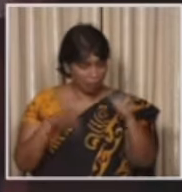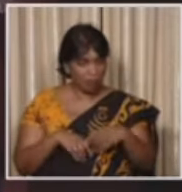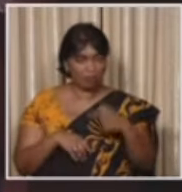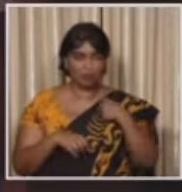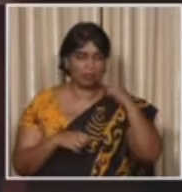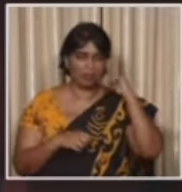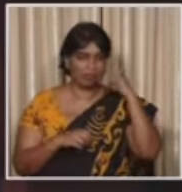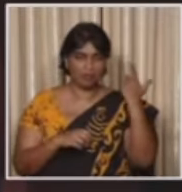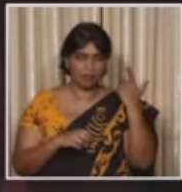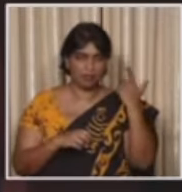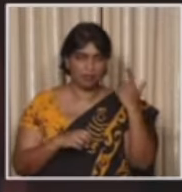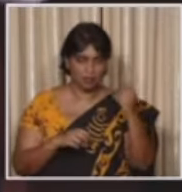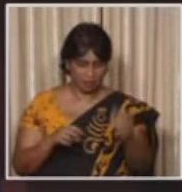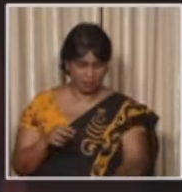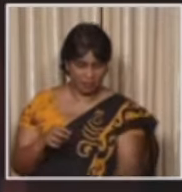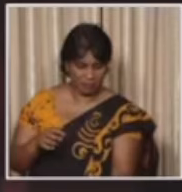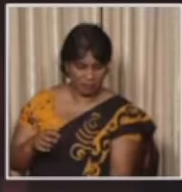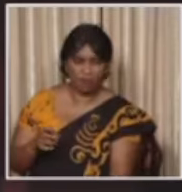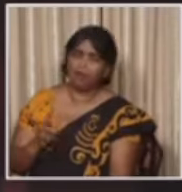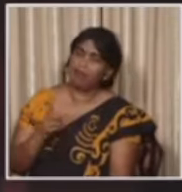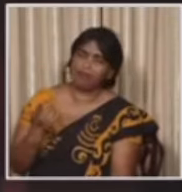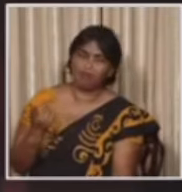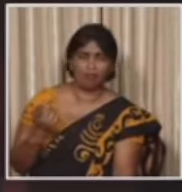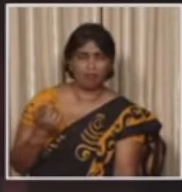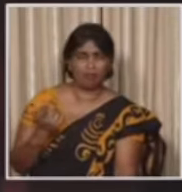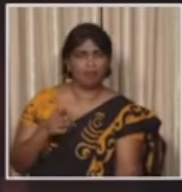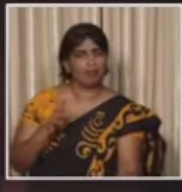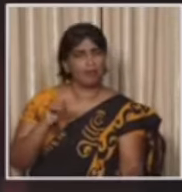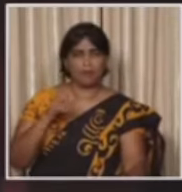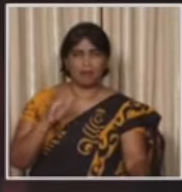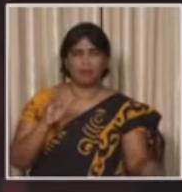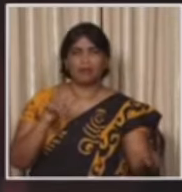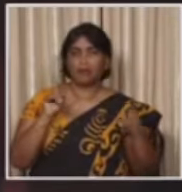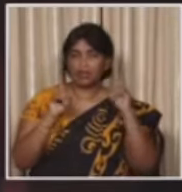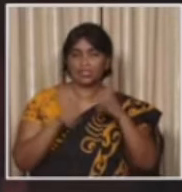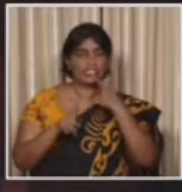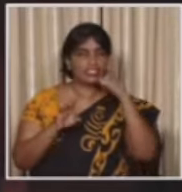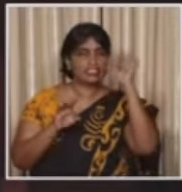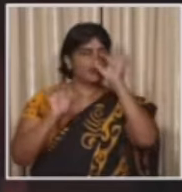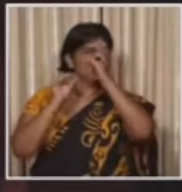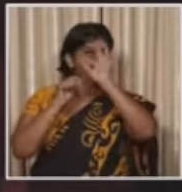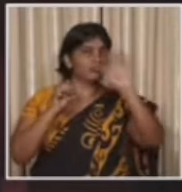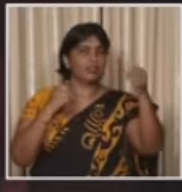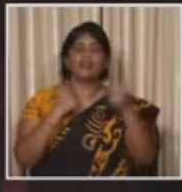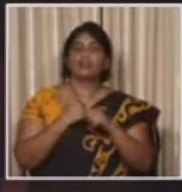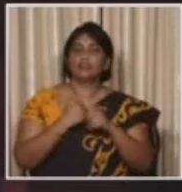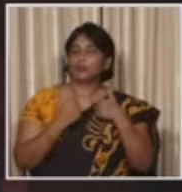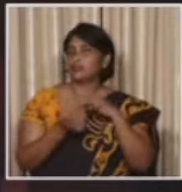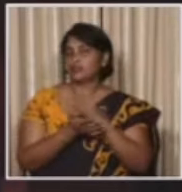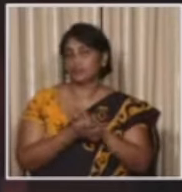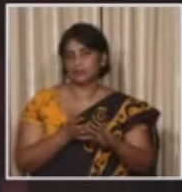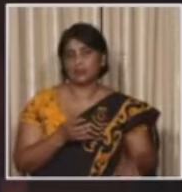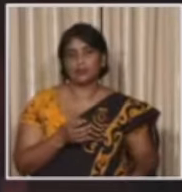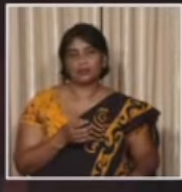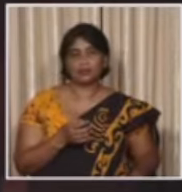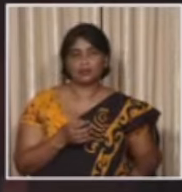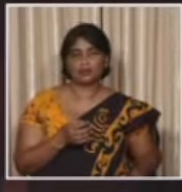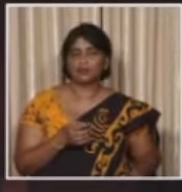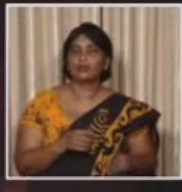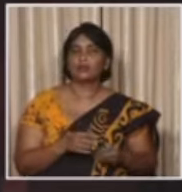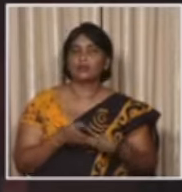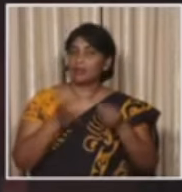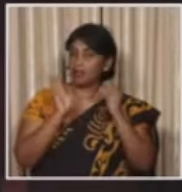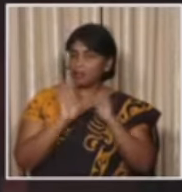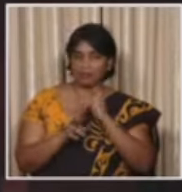එක මම දන්නේ නැහැ. නමුත් කමන්නේ මොනම හේතුවකට හරි මේ රිදී රේඛාව නිර්මාණය වුණා. ඒ ගැන අපි සතුටු වෙනවා.